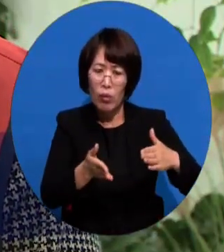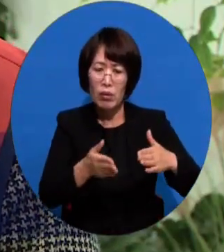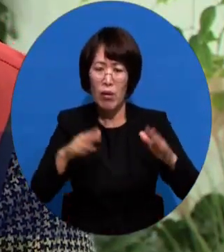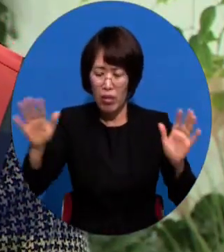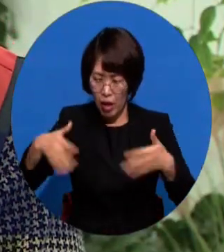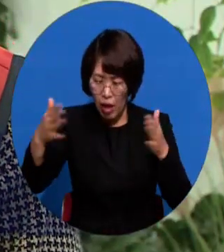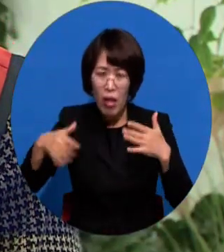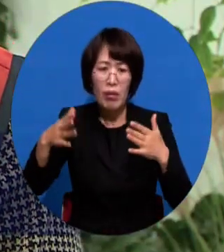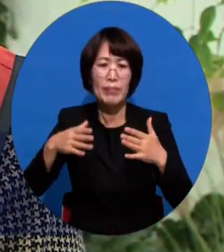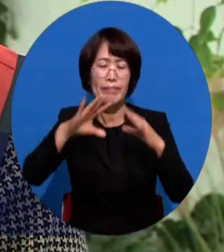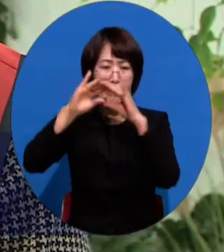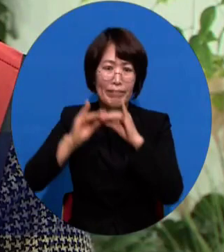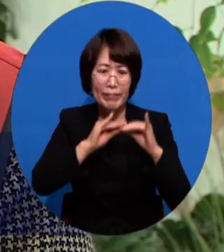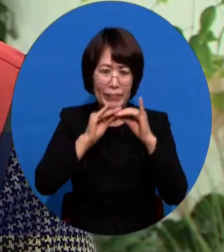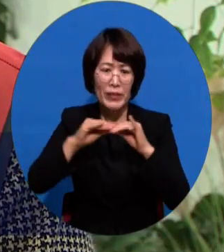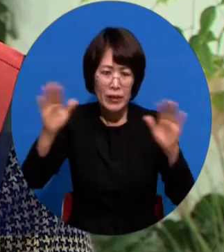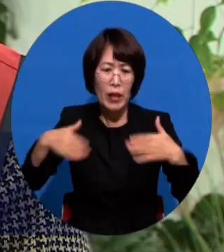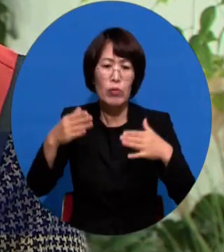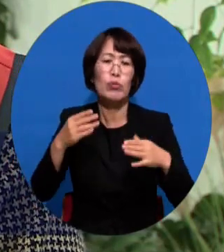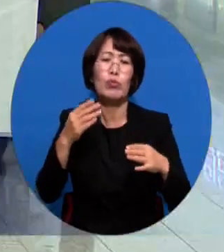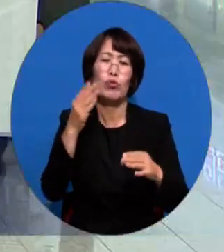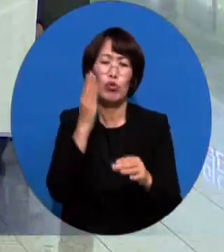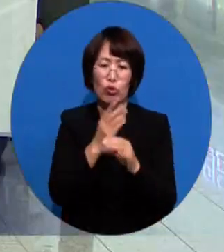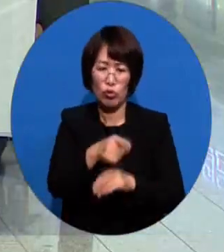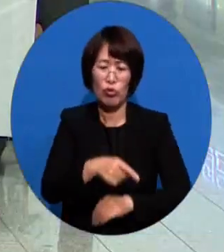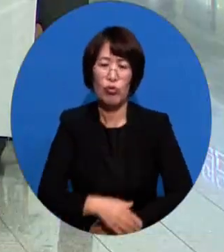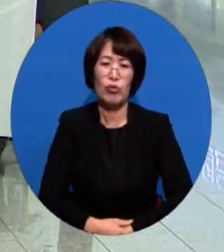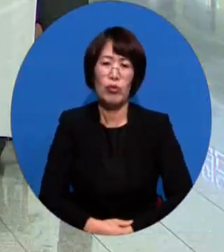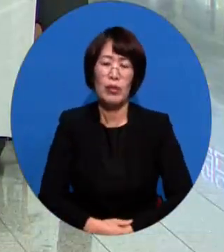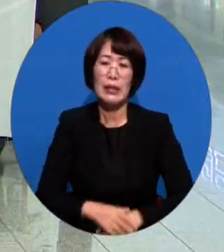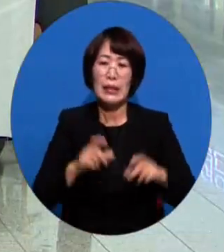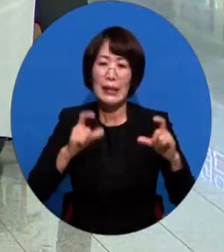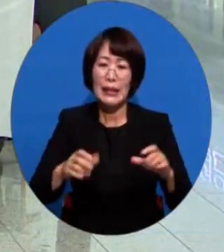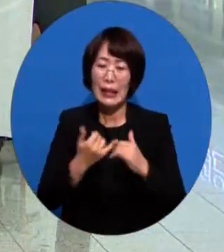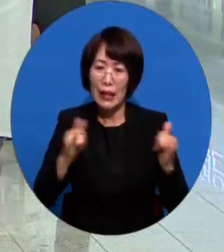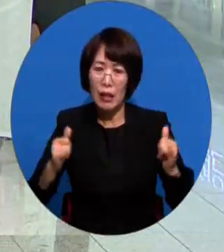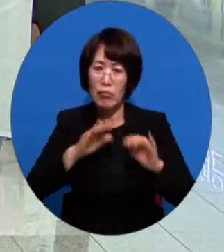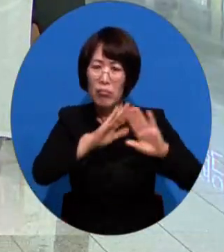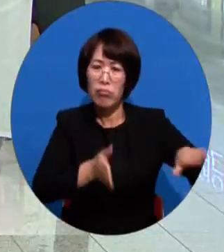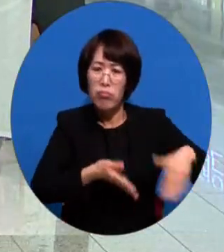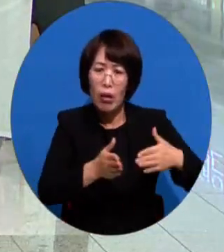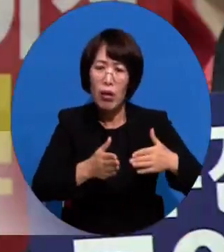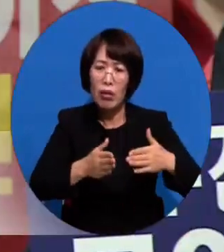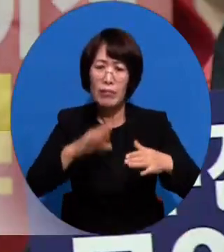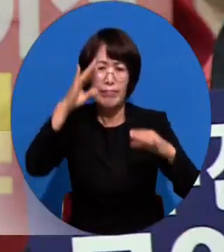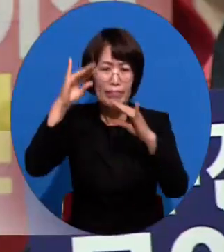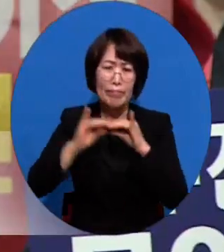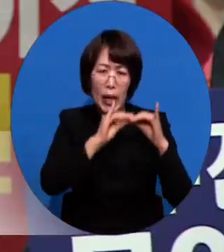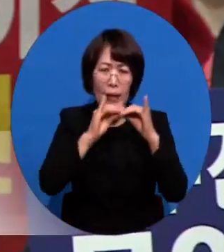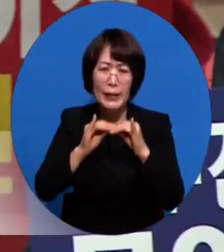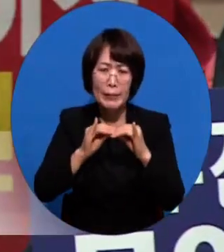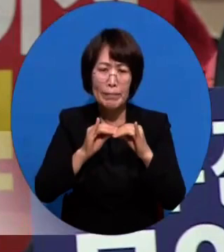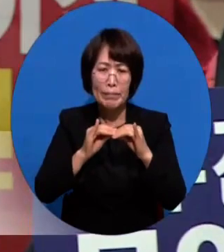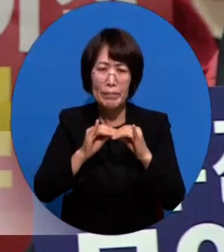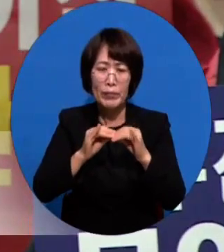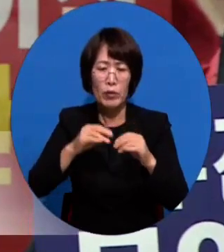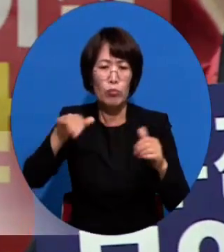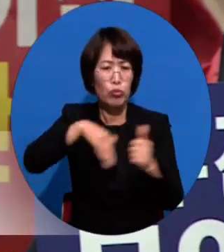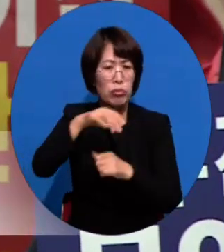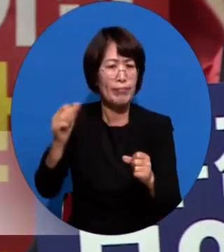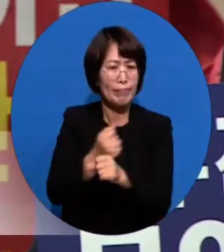몰이를 하는 걸로 그렇게 보고 있고요. 주민들은 전라남도가 찬성 여론을 조장하고 있다고